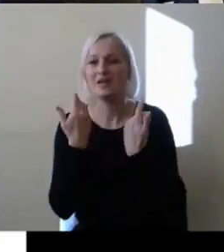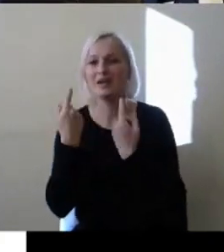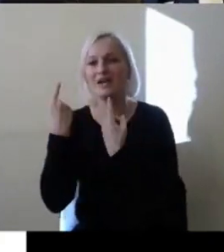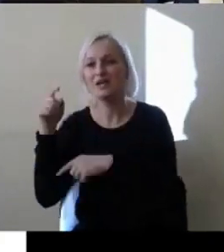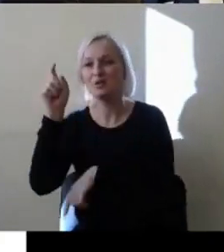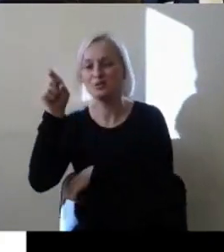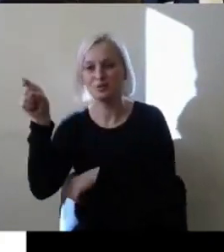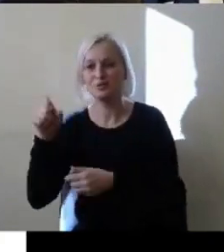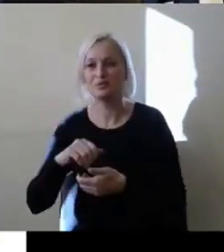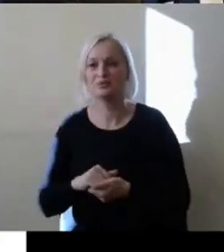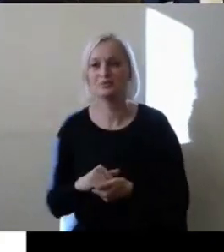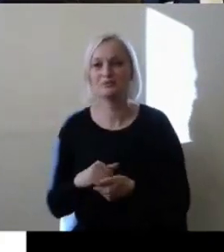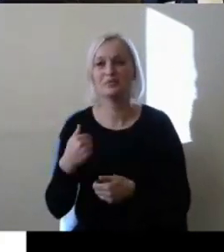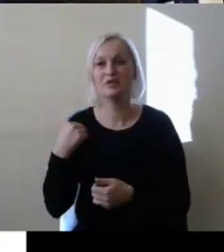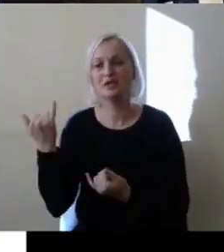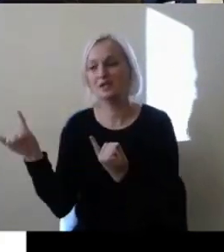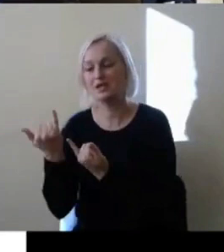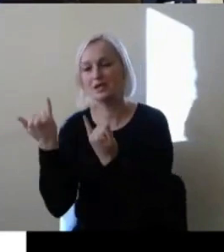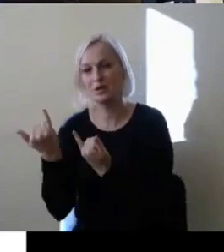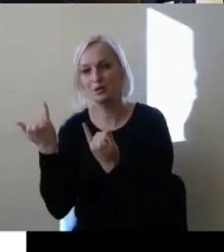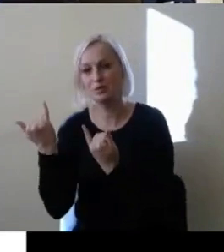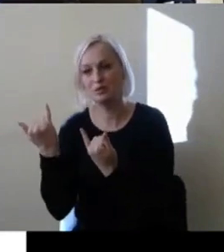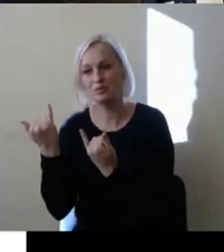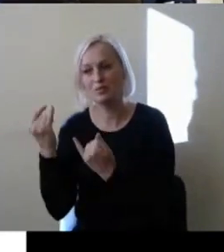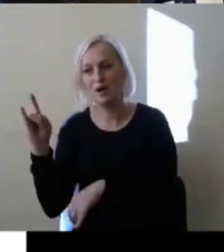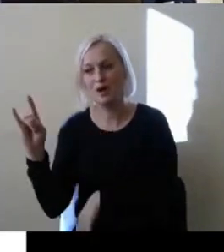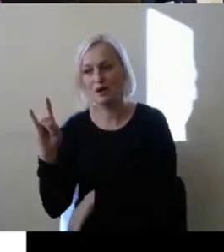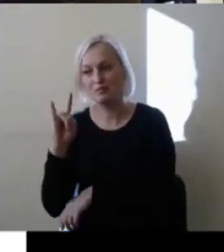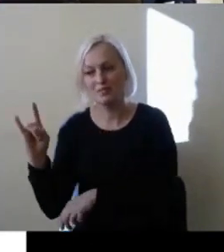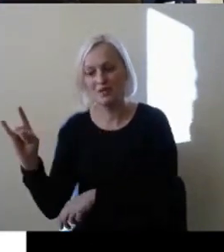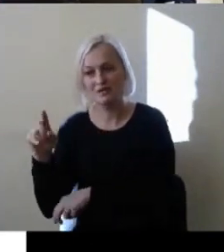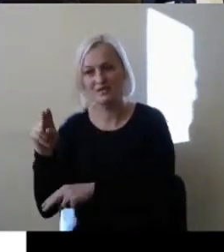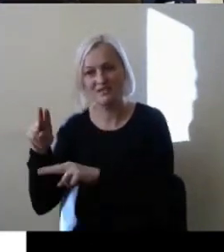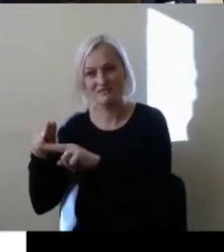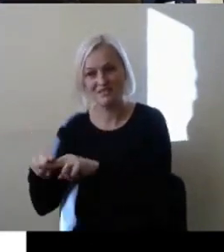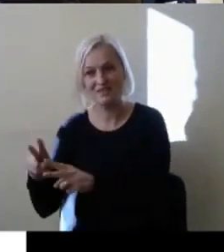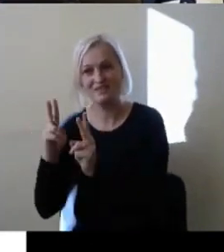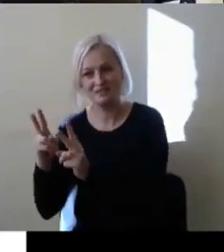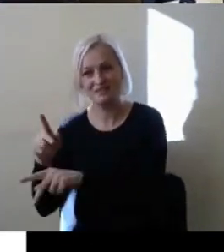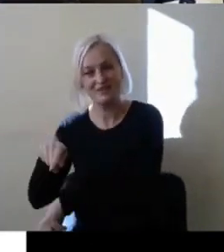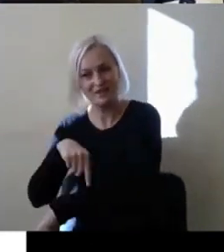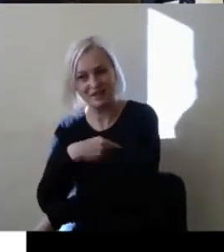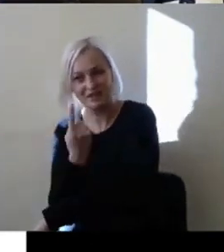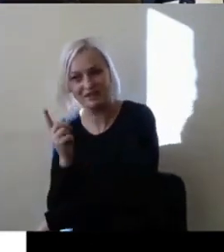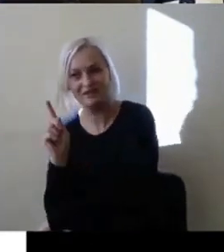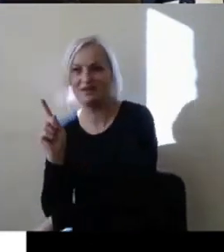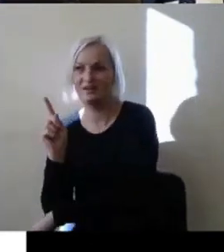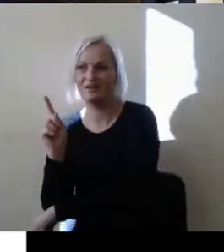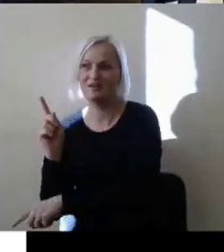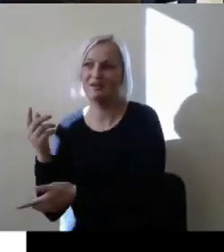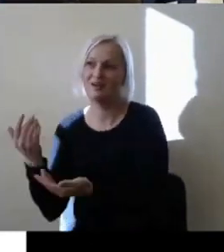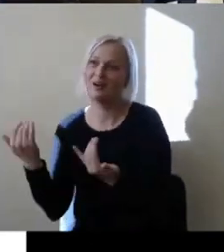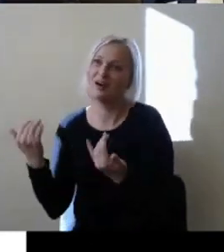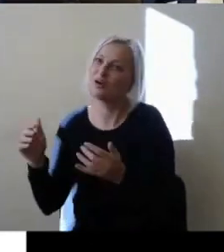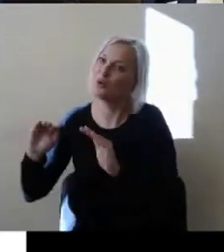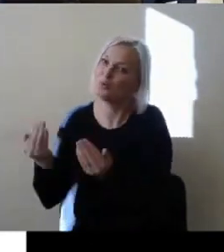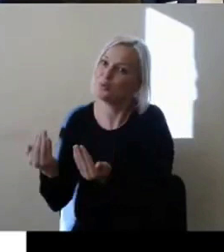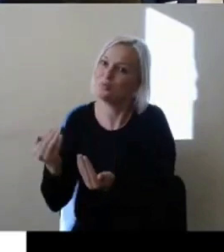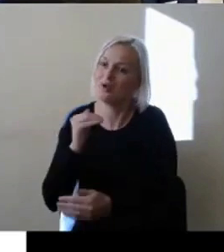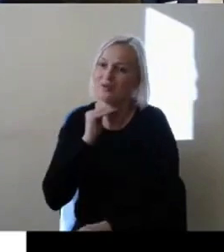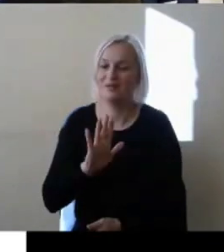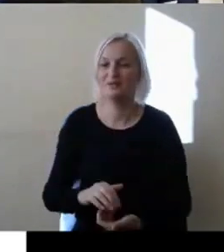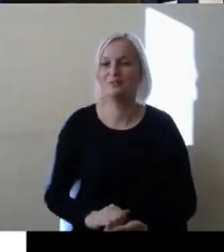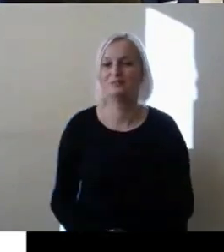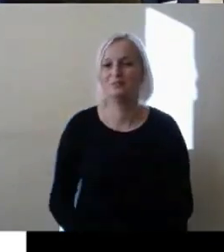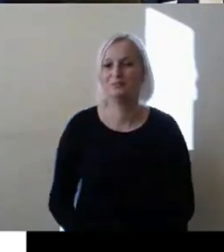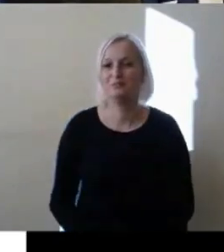ar ilgai dar bažnyčia bus tokia vieta. Šiandien aš tikiu, kad jinai dar yra tokia. Kitas